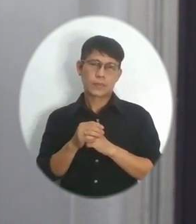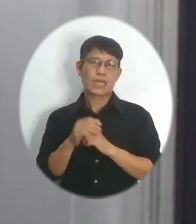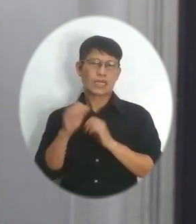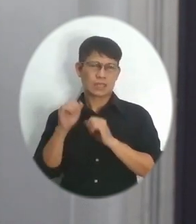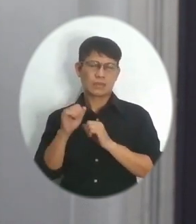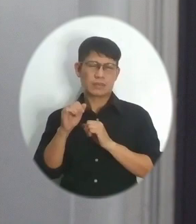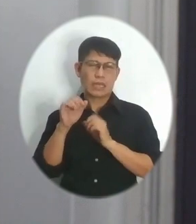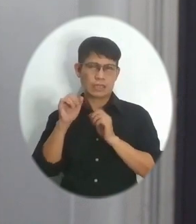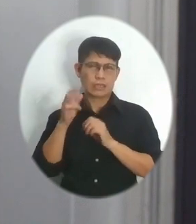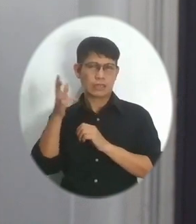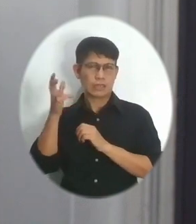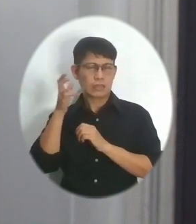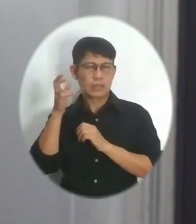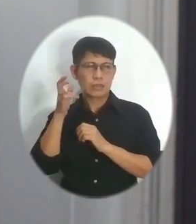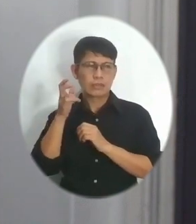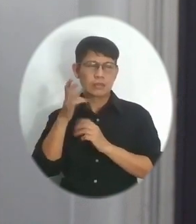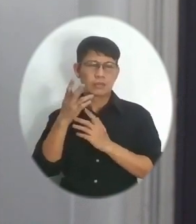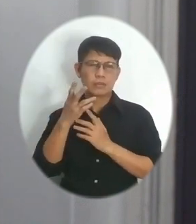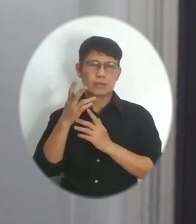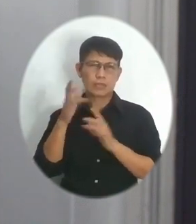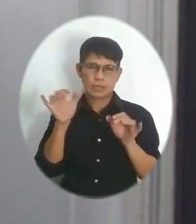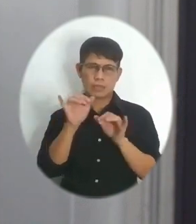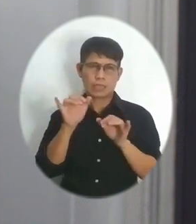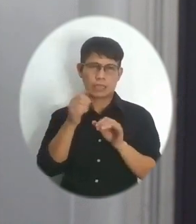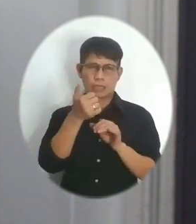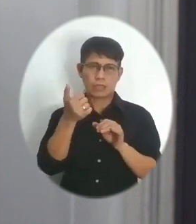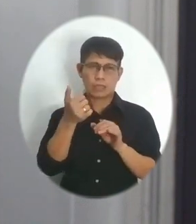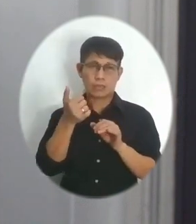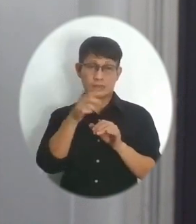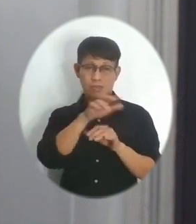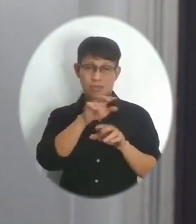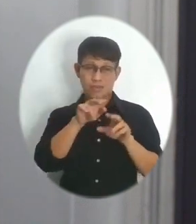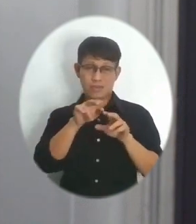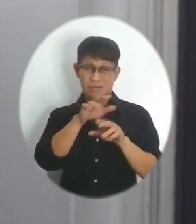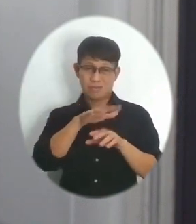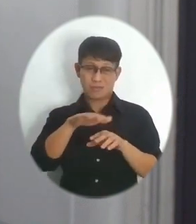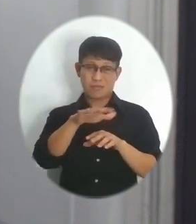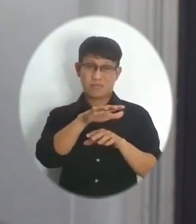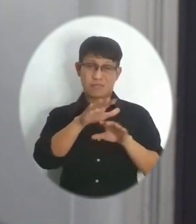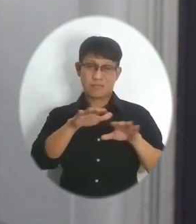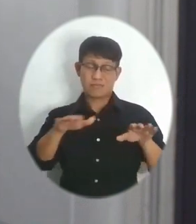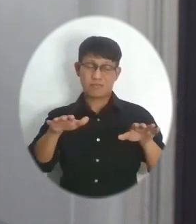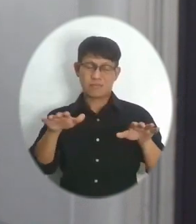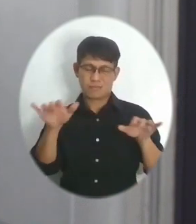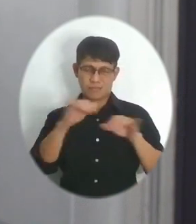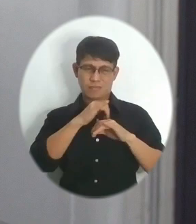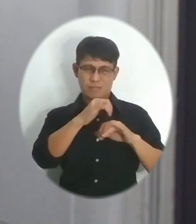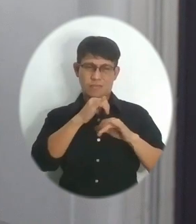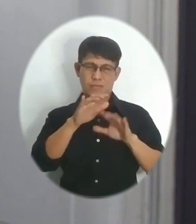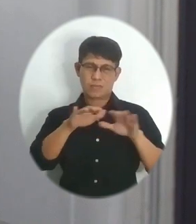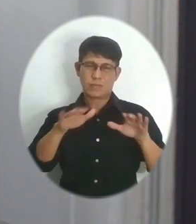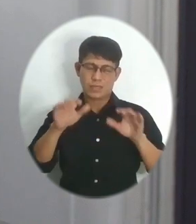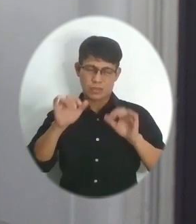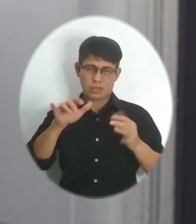Yung maging normal, yung parang ibang bata yung nakakapaglaro po sa labas.